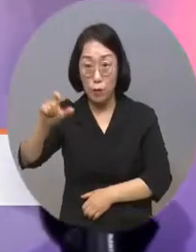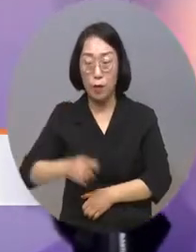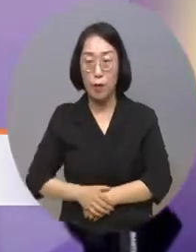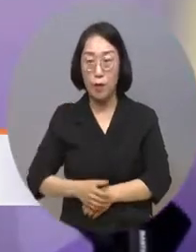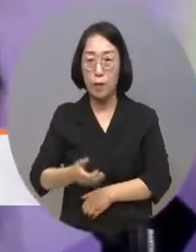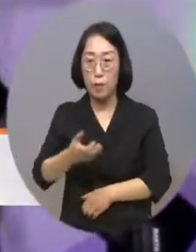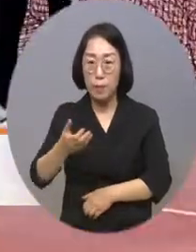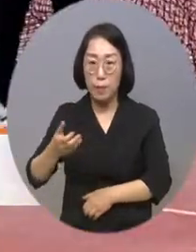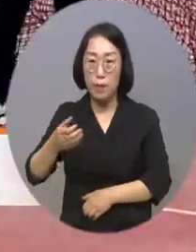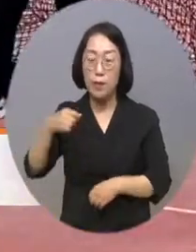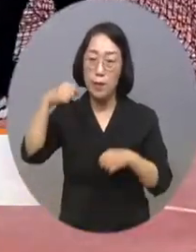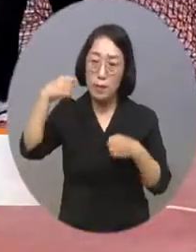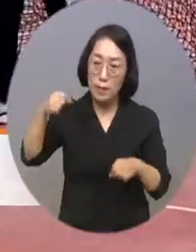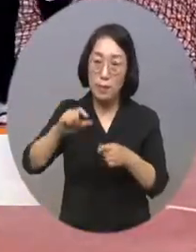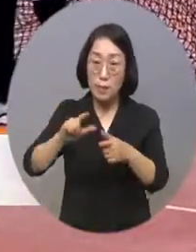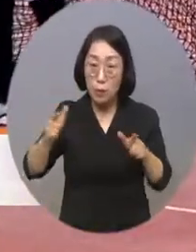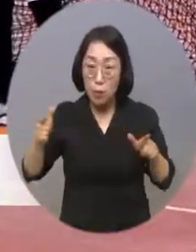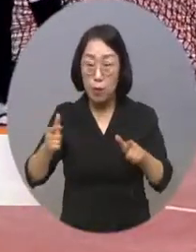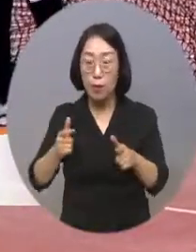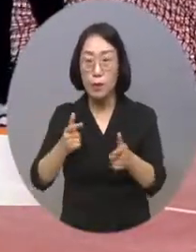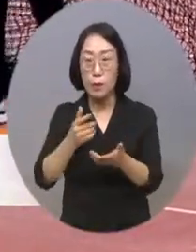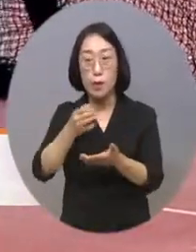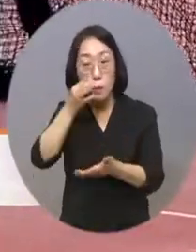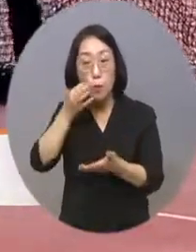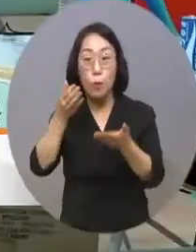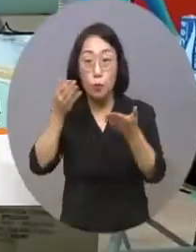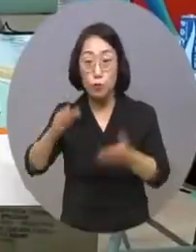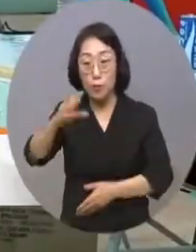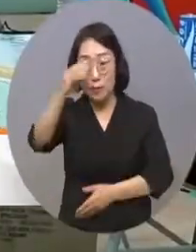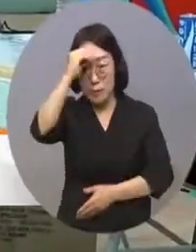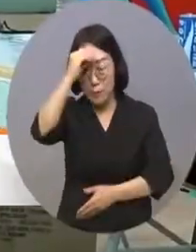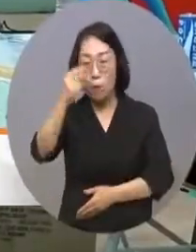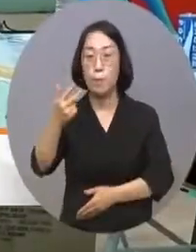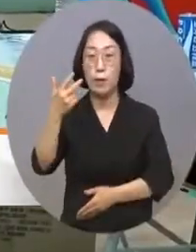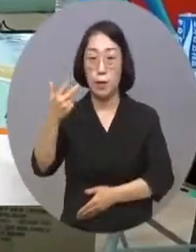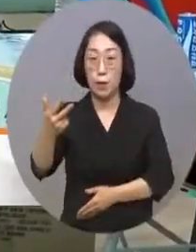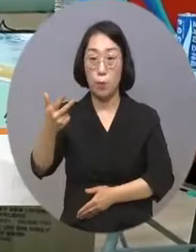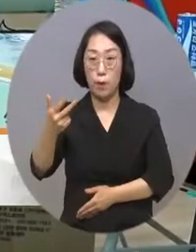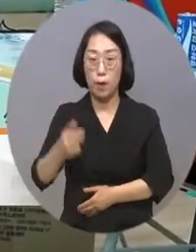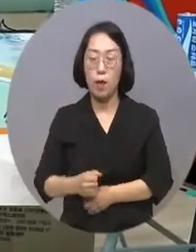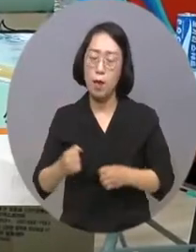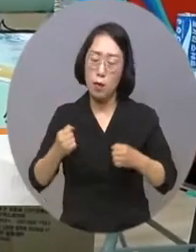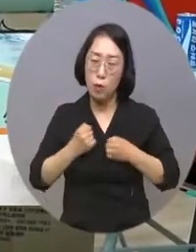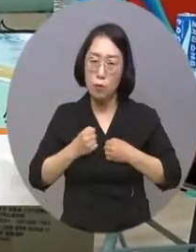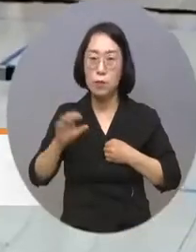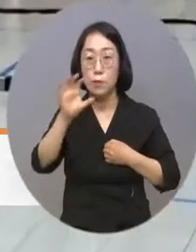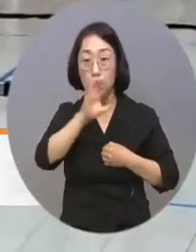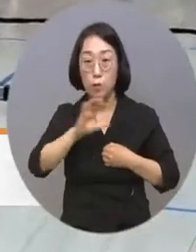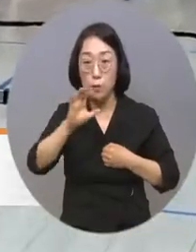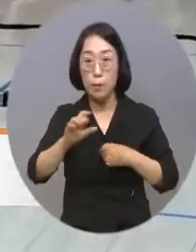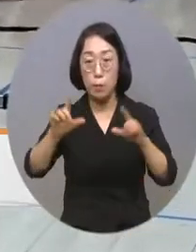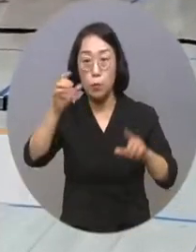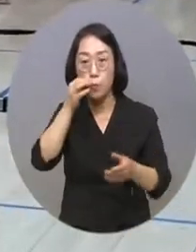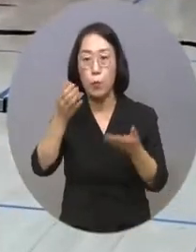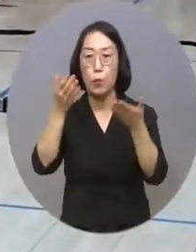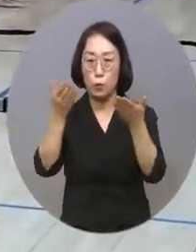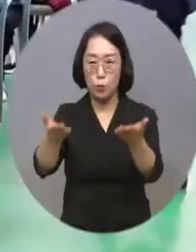댄스스포츠 양궁 태권도 등 시범 종목 7개로 그동안 갈고 닦은 기량을 펼쳤습니다